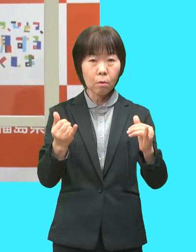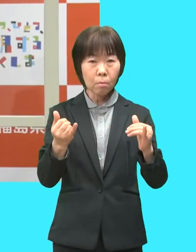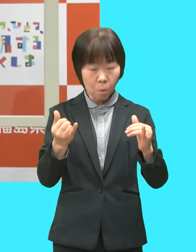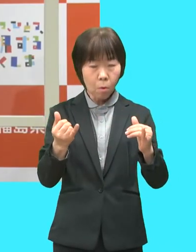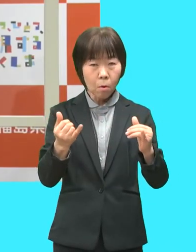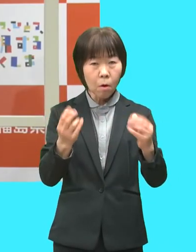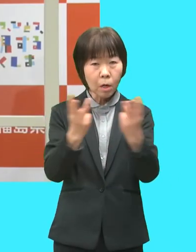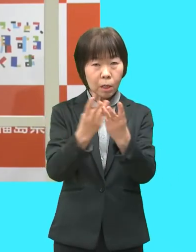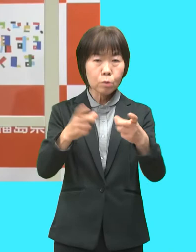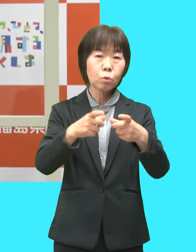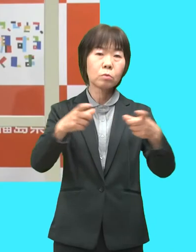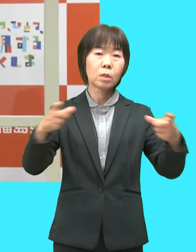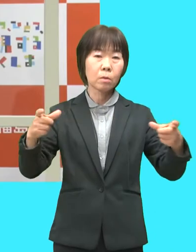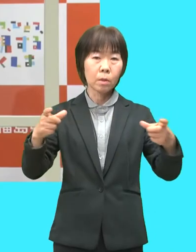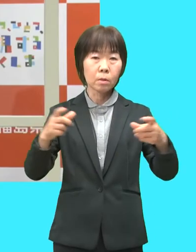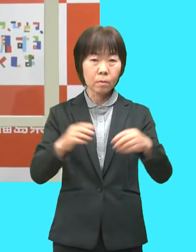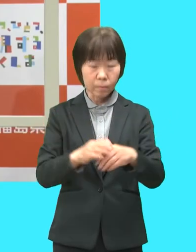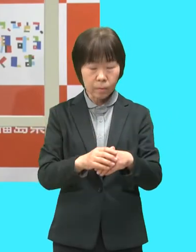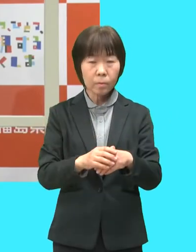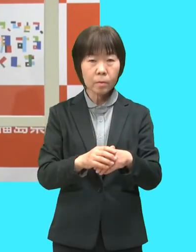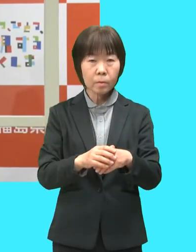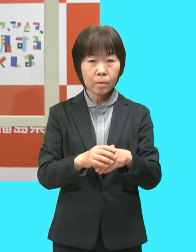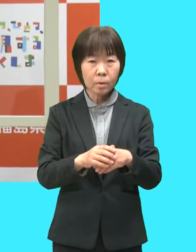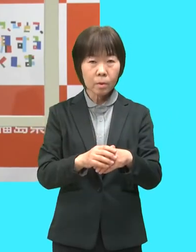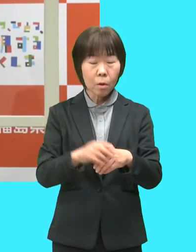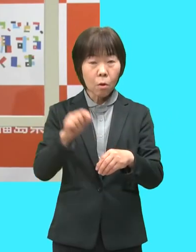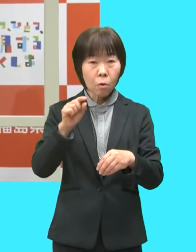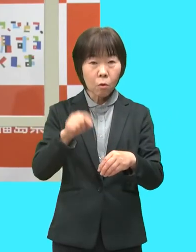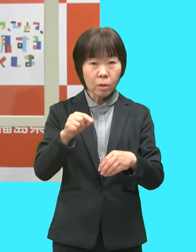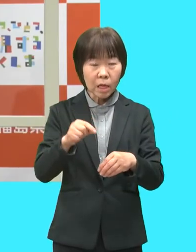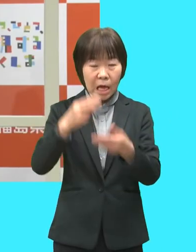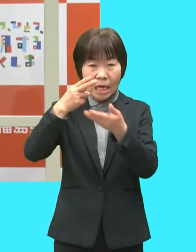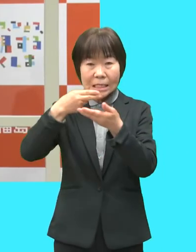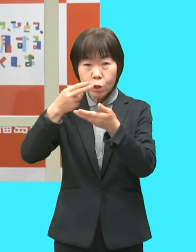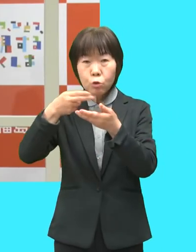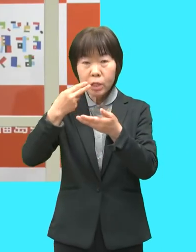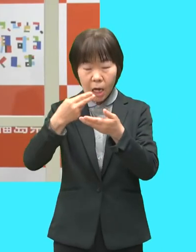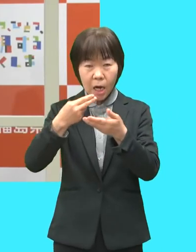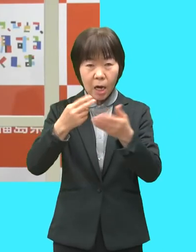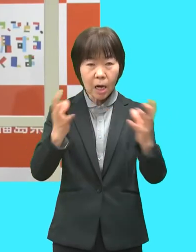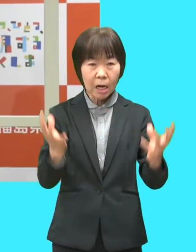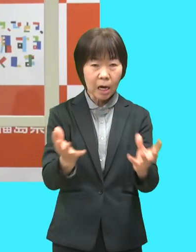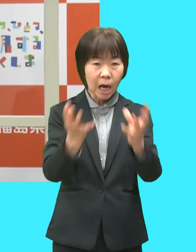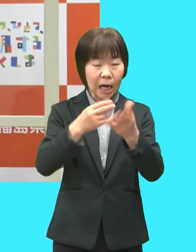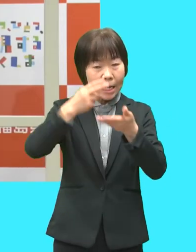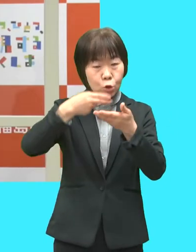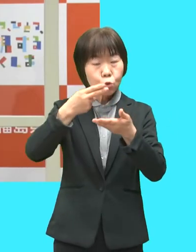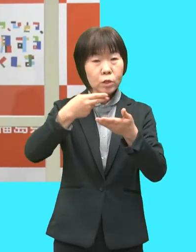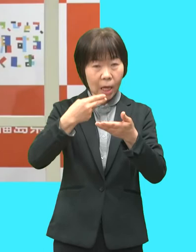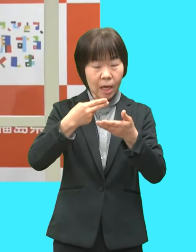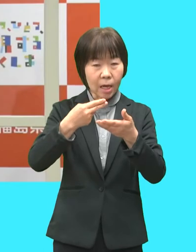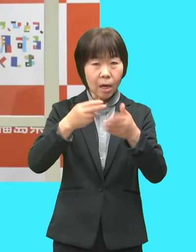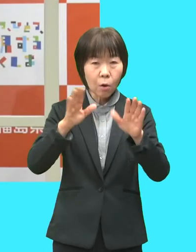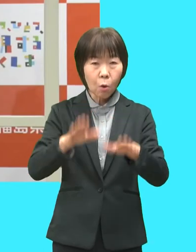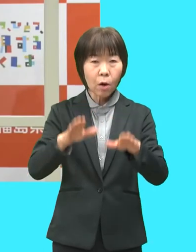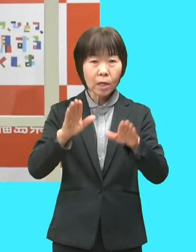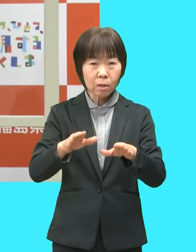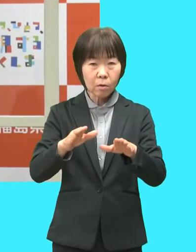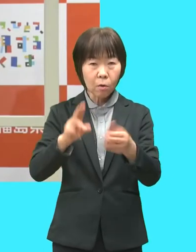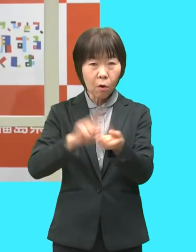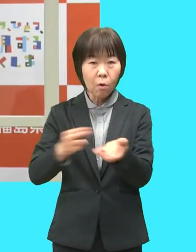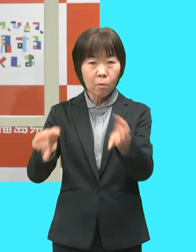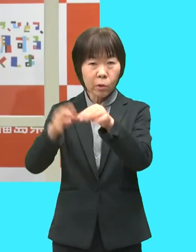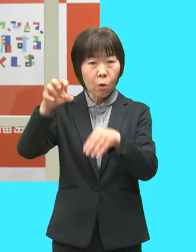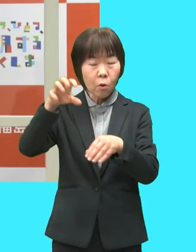している状況であります。ここで万一飲食や会食等によって今回の病